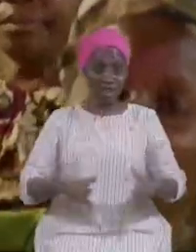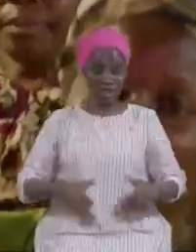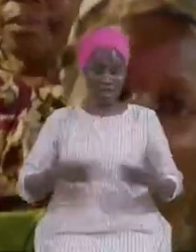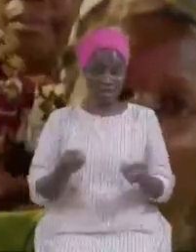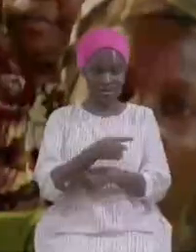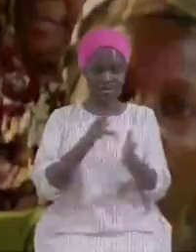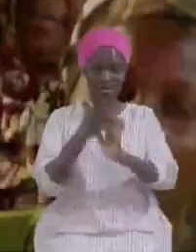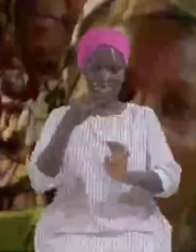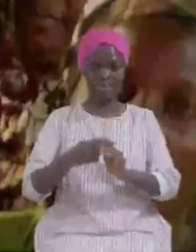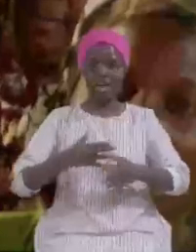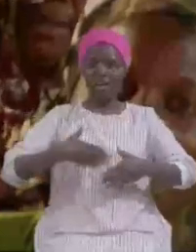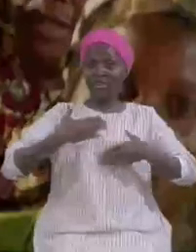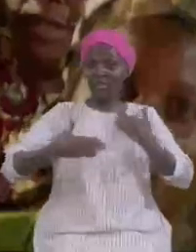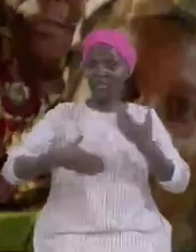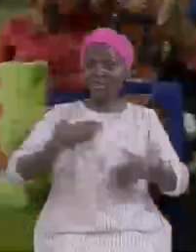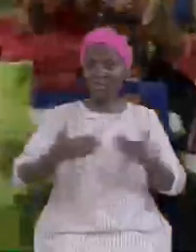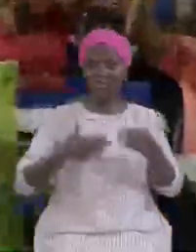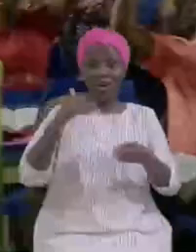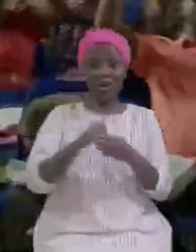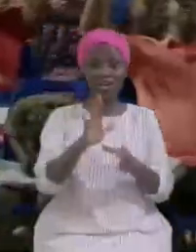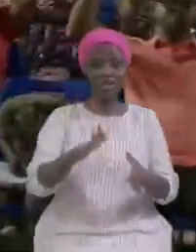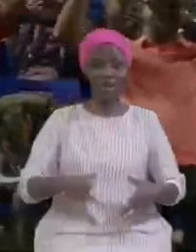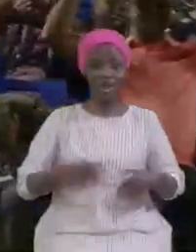joie engendrée dans ta vie aujourd'hui.